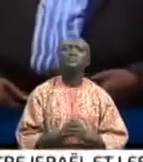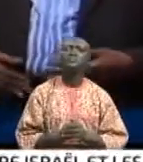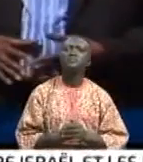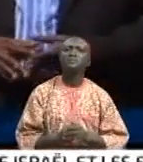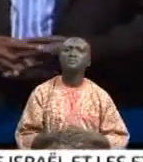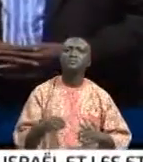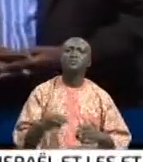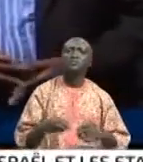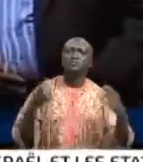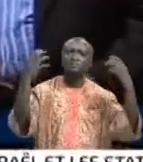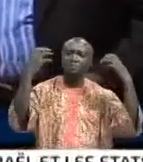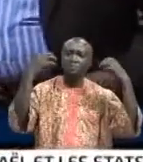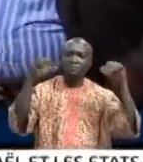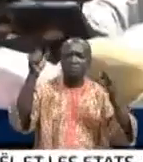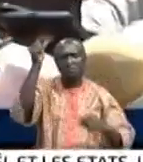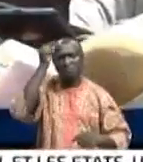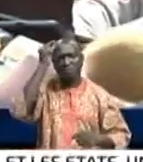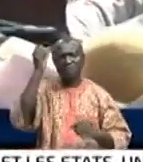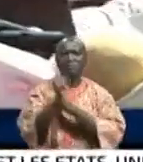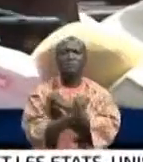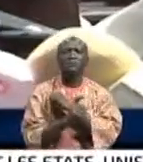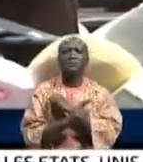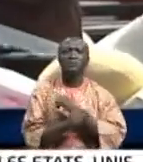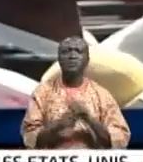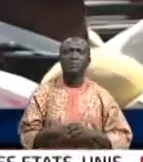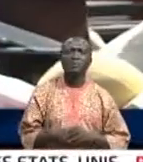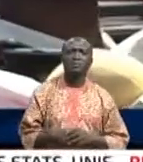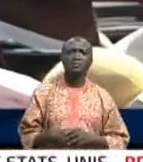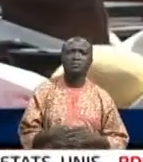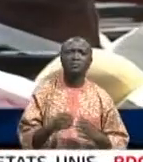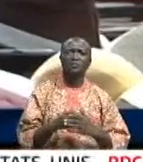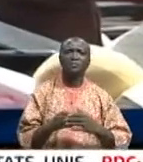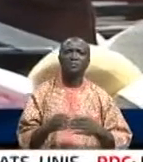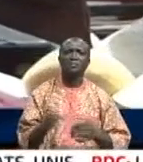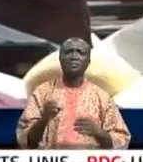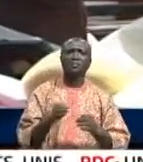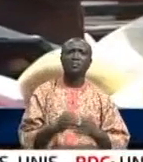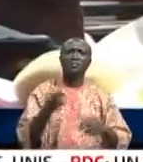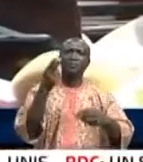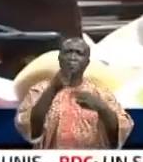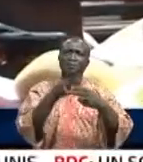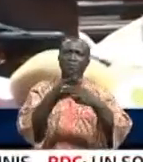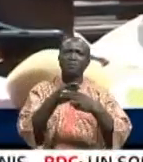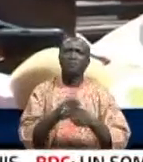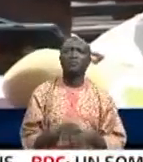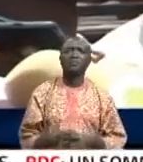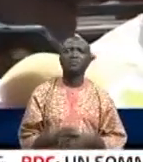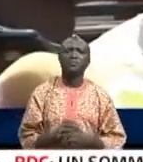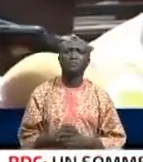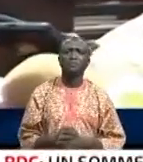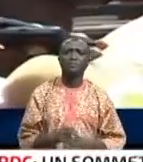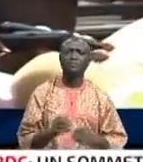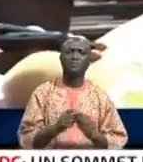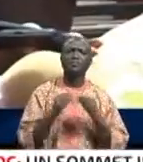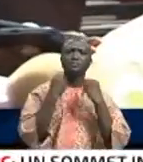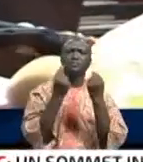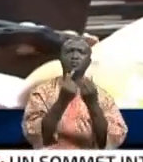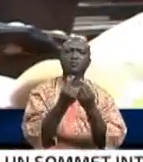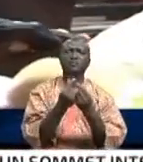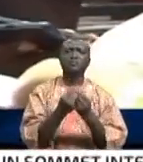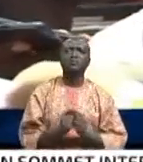au nom du front pour la défense du Sénégal manque au Sénégal